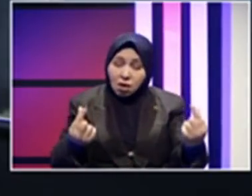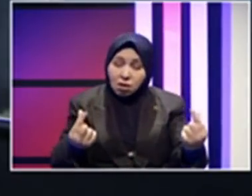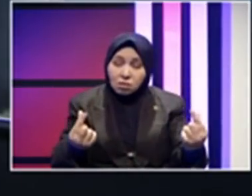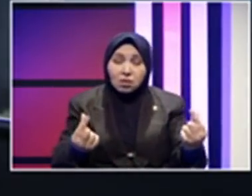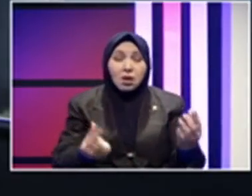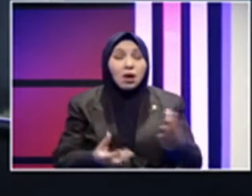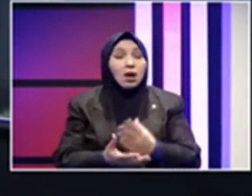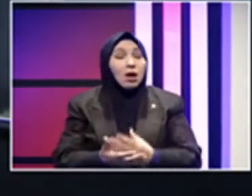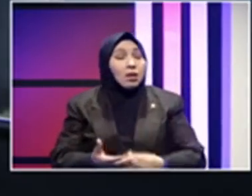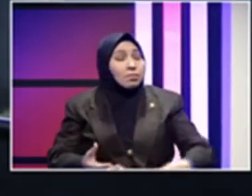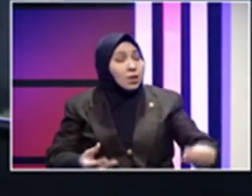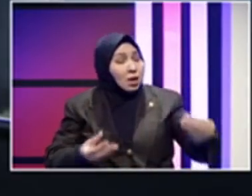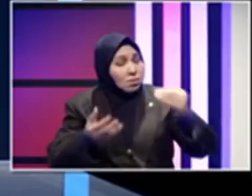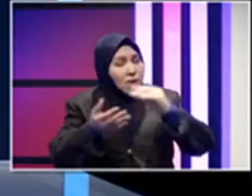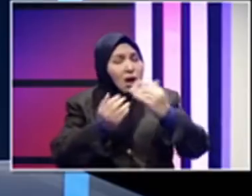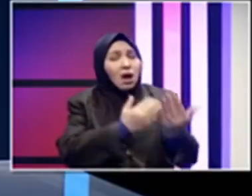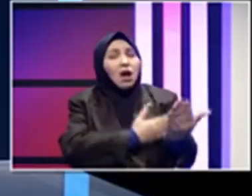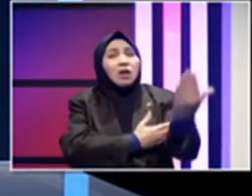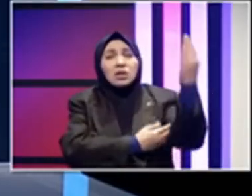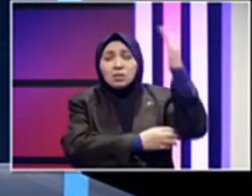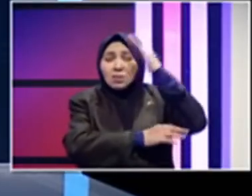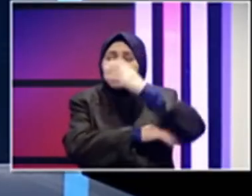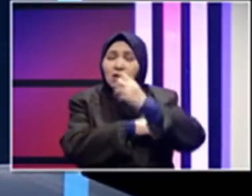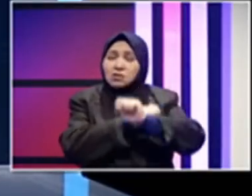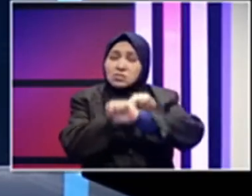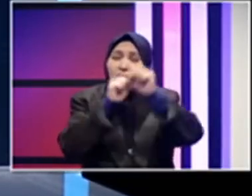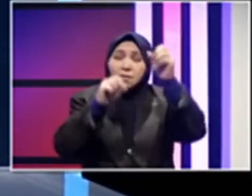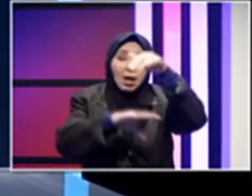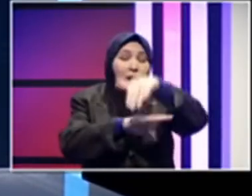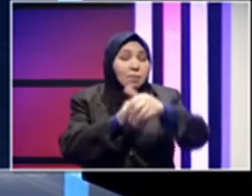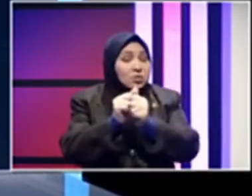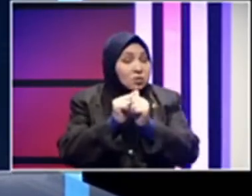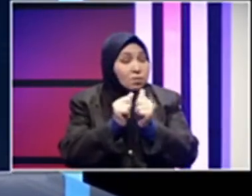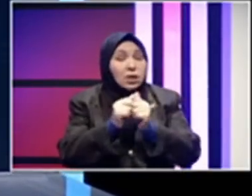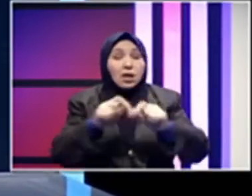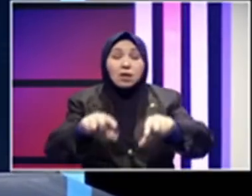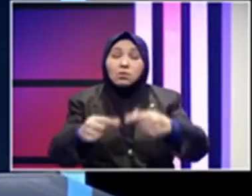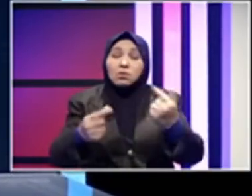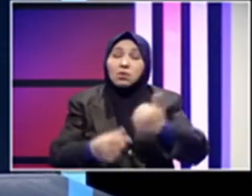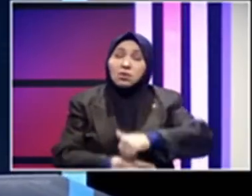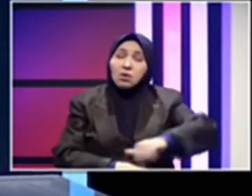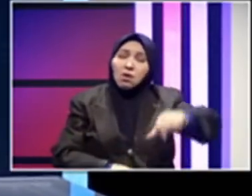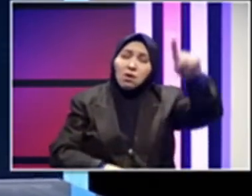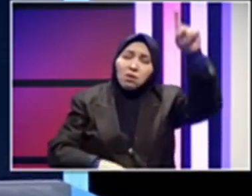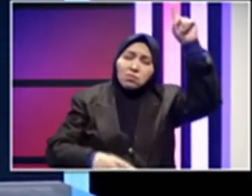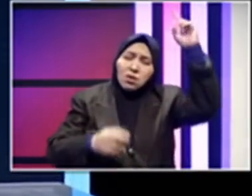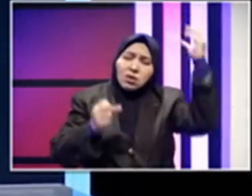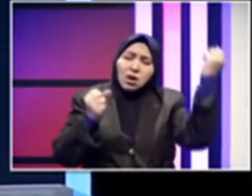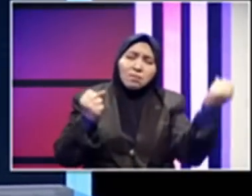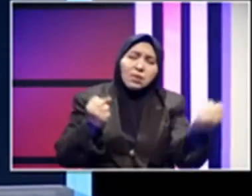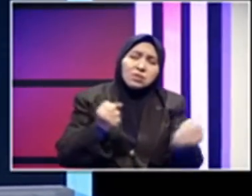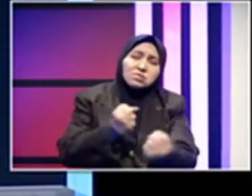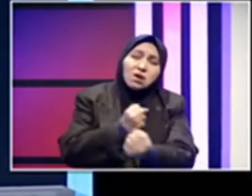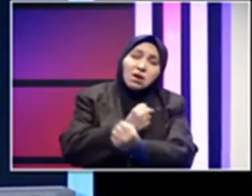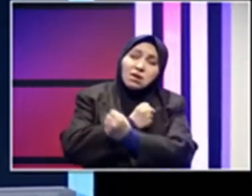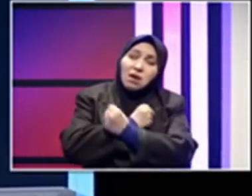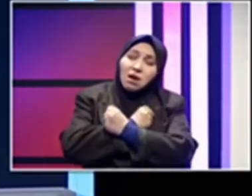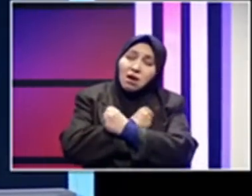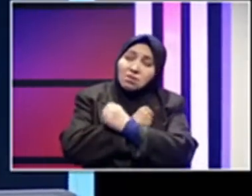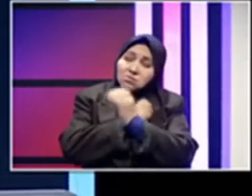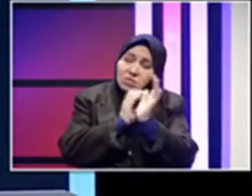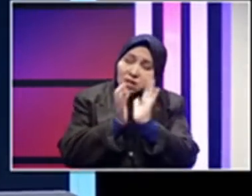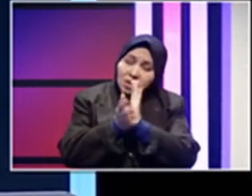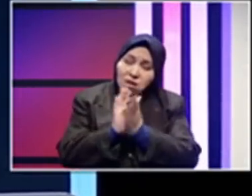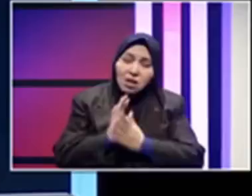nahar. Pagi, petang, siang dan malam bersama dengan Al-Quran. Ya Allah, ya Rahman, wa ya Rahim,